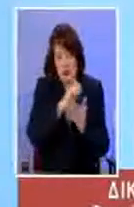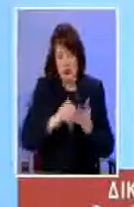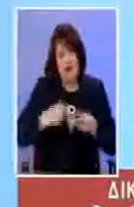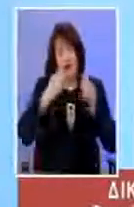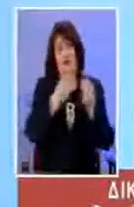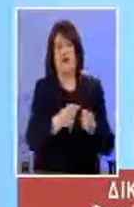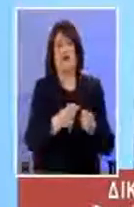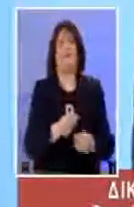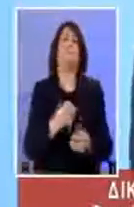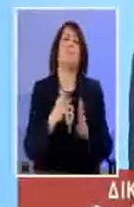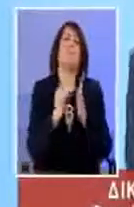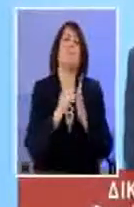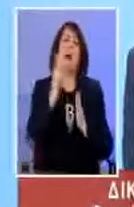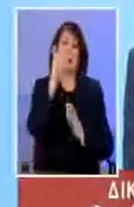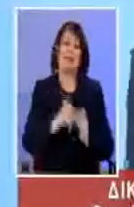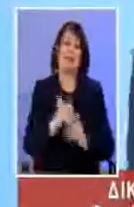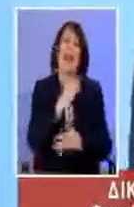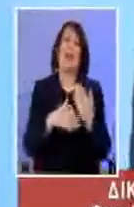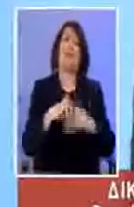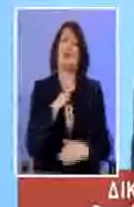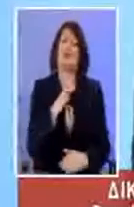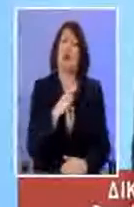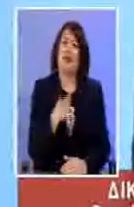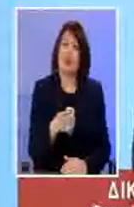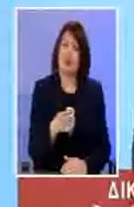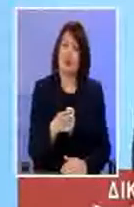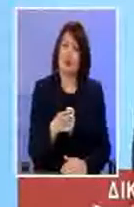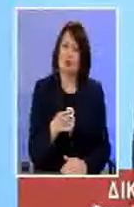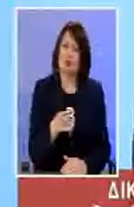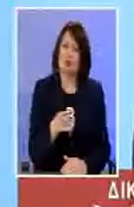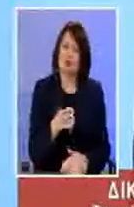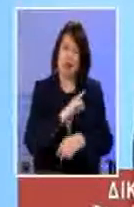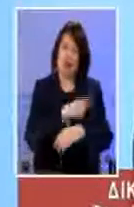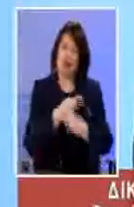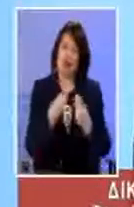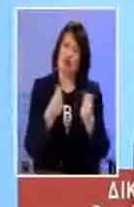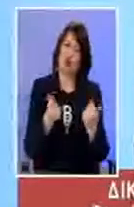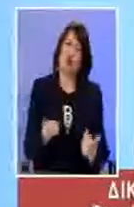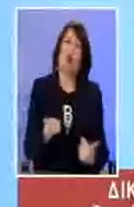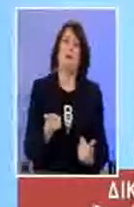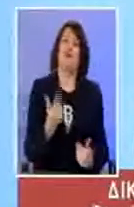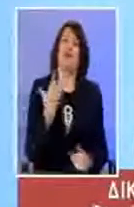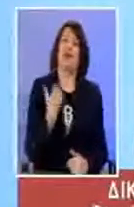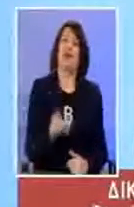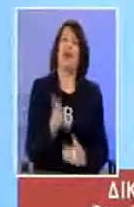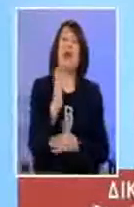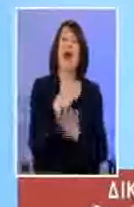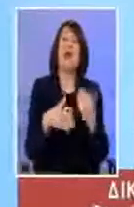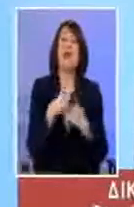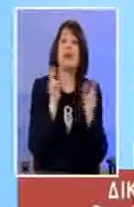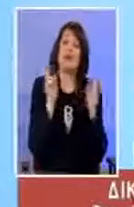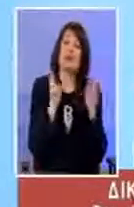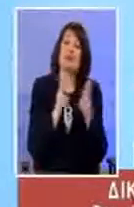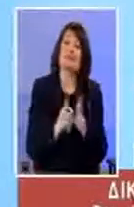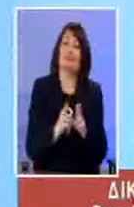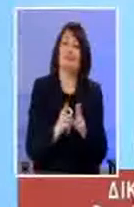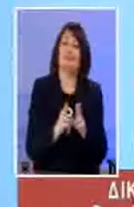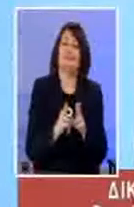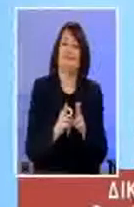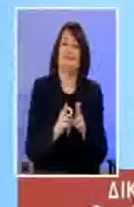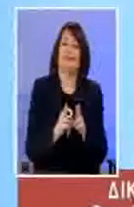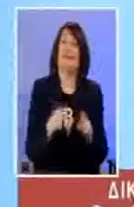ένας ανάπηρος αποκτήσει τις απαραίτητες δεξιότητες, η αναπηρία περιορίζεται κατά πολύ. Και